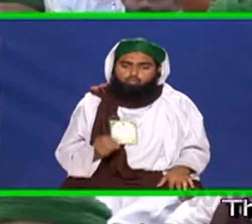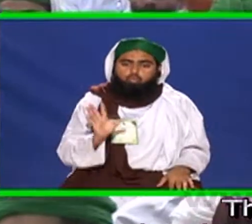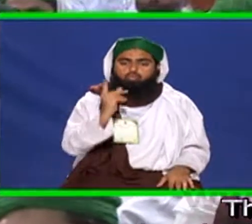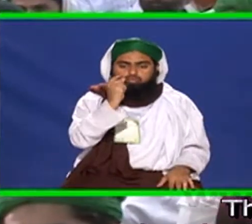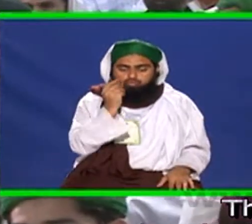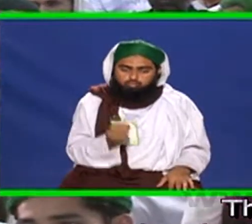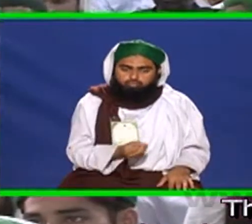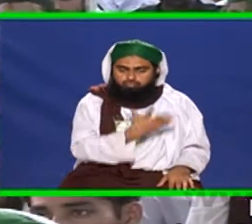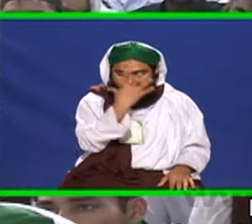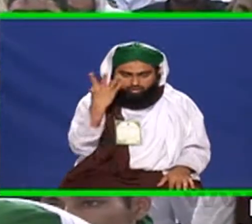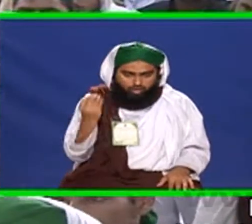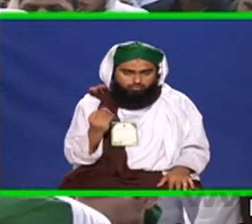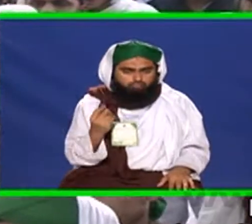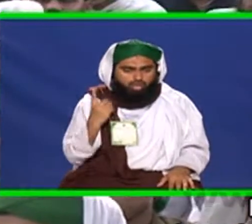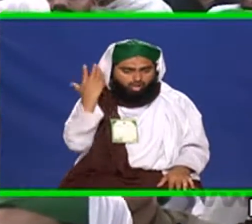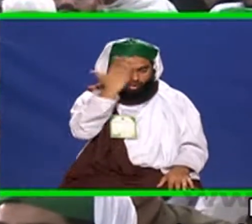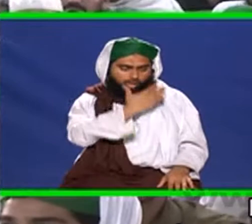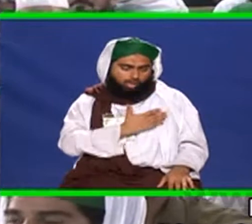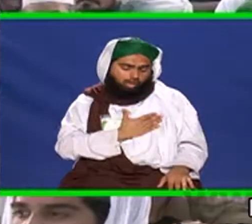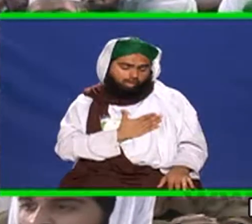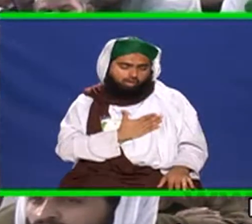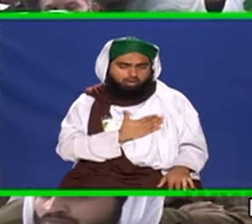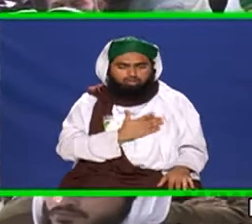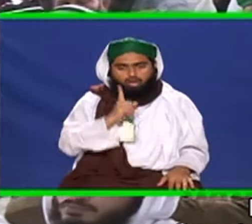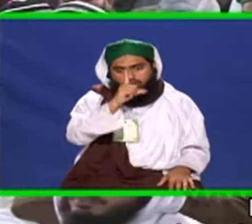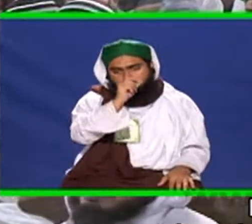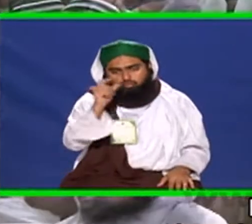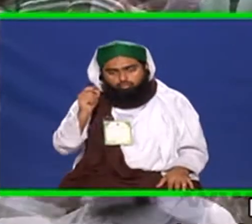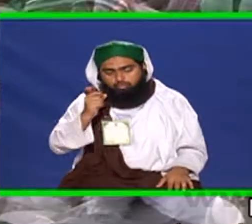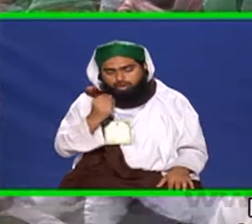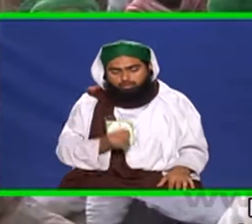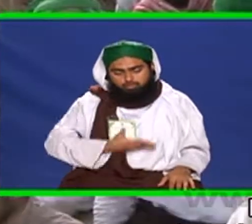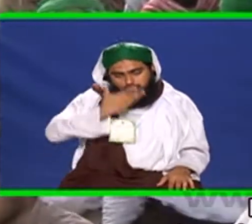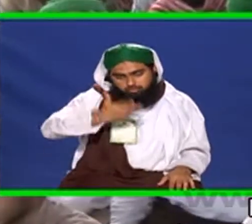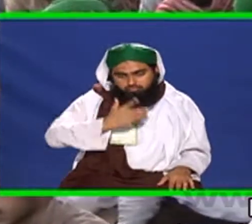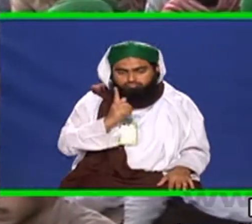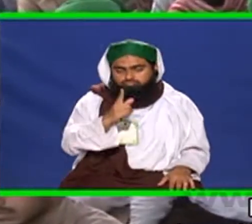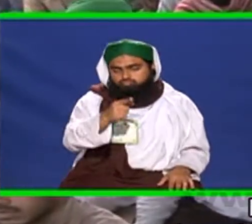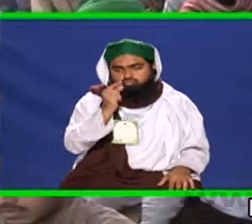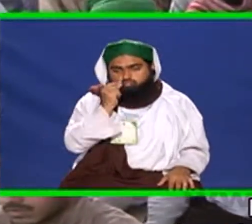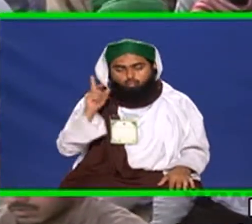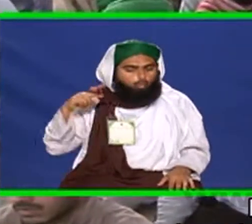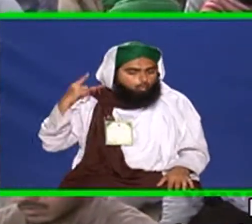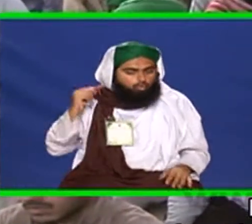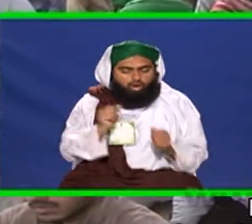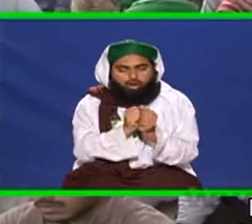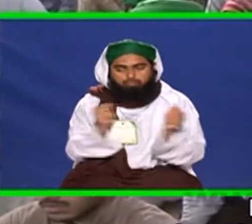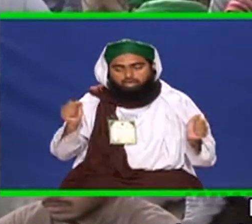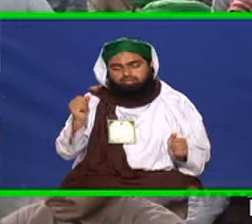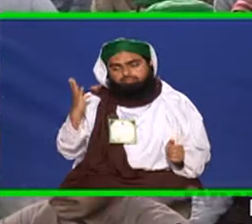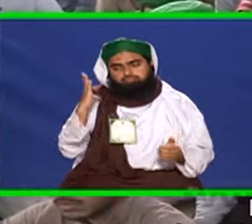الا اللہ پڑھے تو اس کو 100 آل اسماعیل جیسے غلام آزاد کرنے کا ثواب عربی ہے